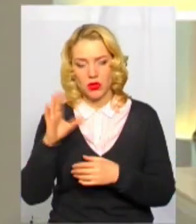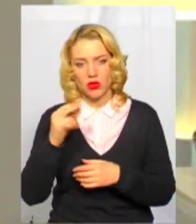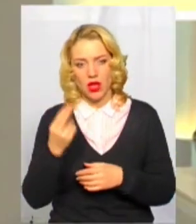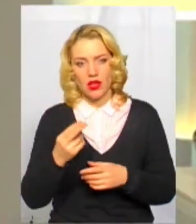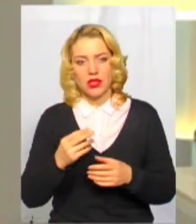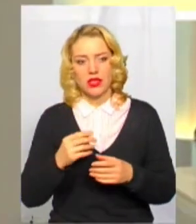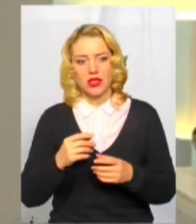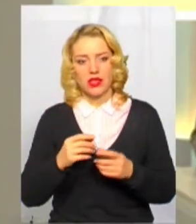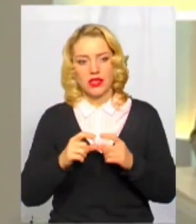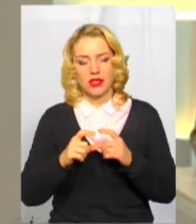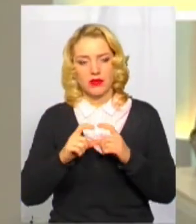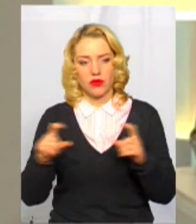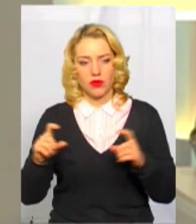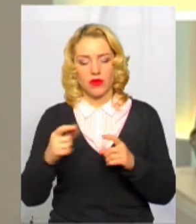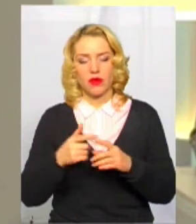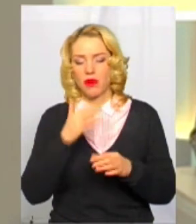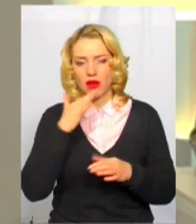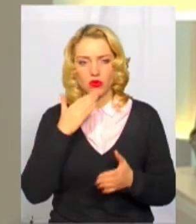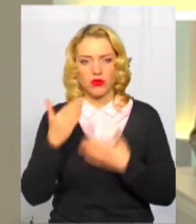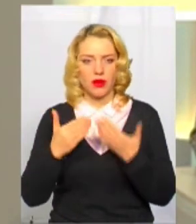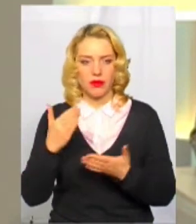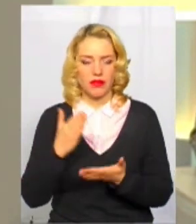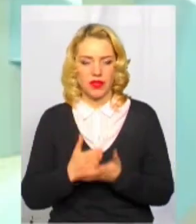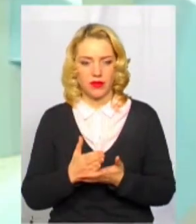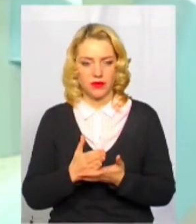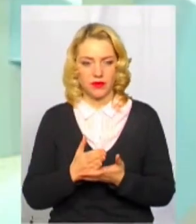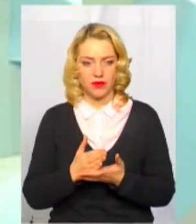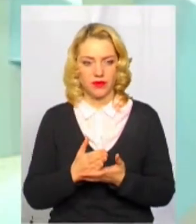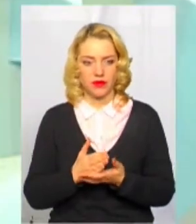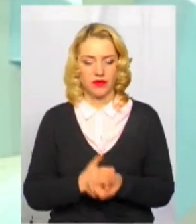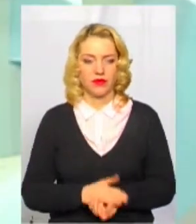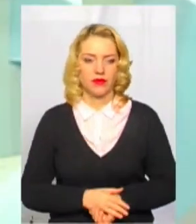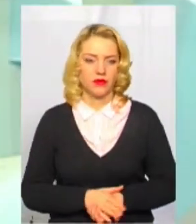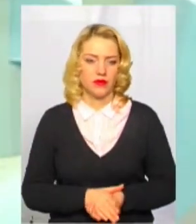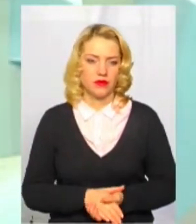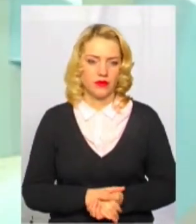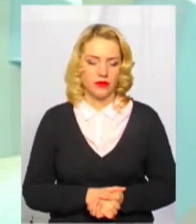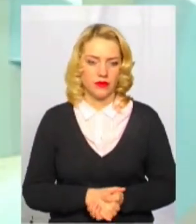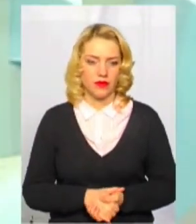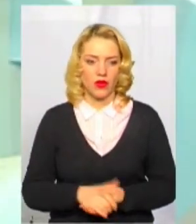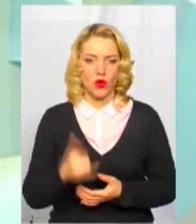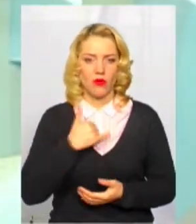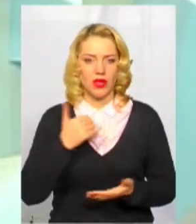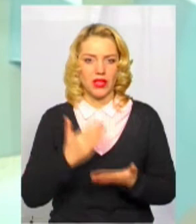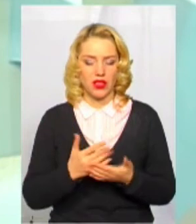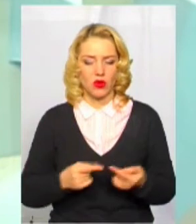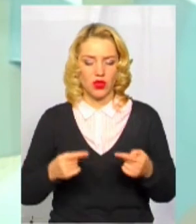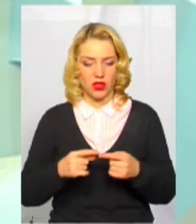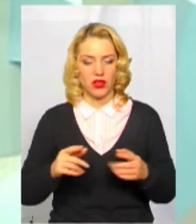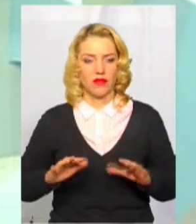кількості запитів, ну, зараз не готова сказати, але я думаю, що тобто це не можна вам факт. Надавати запит, чому ось у мене є конкретний випадок,